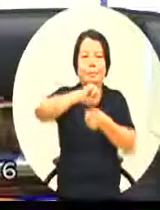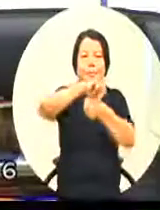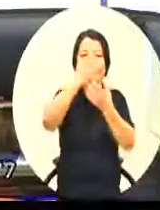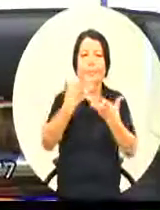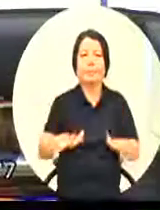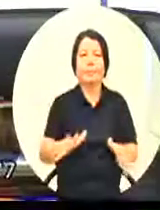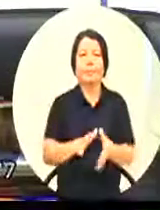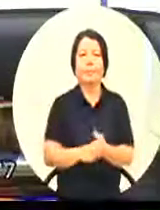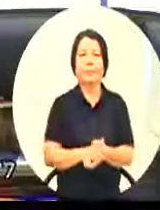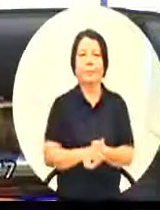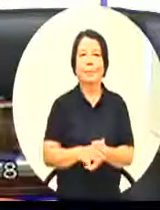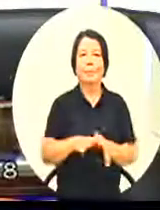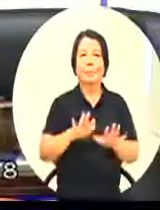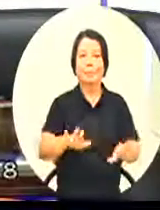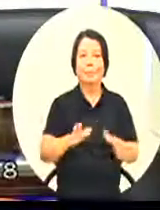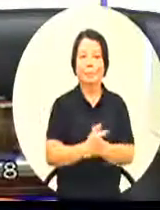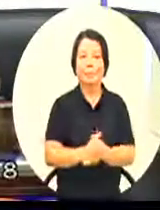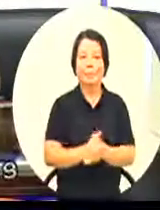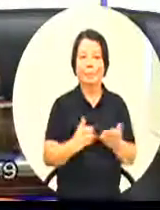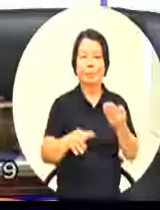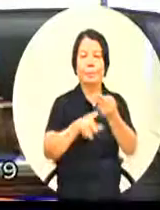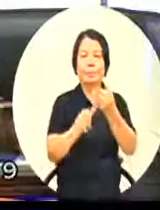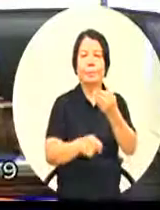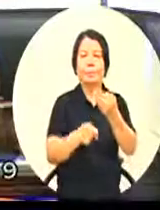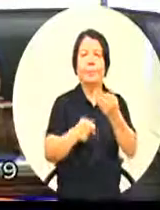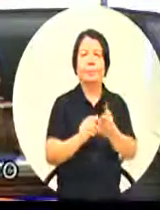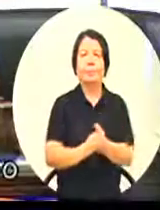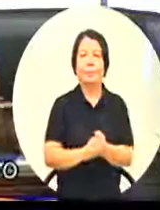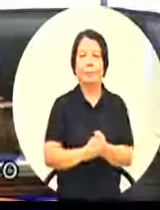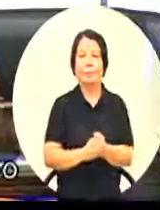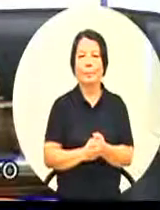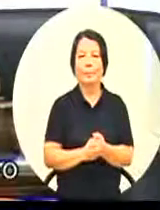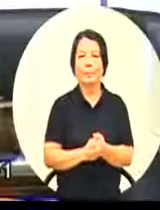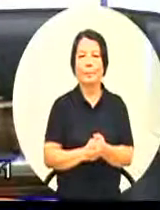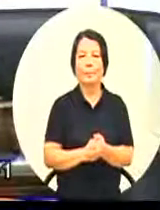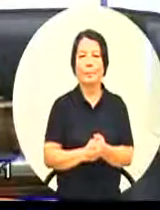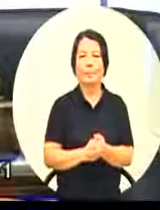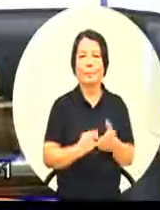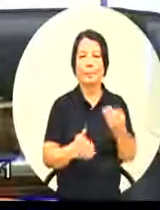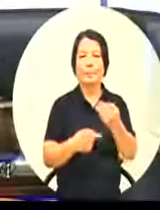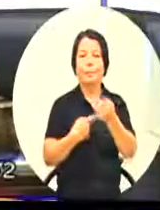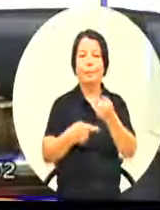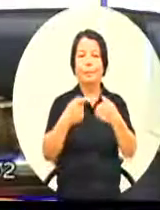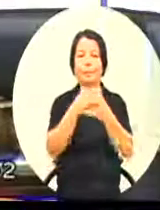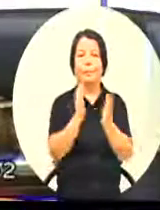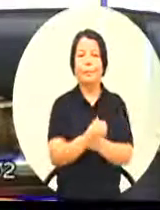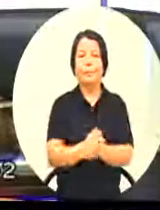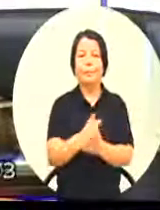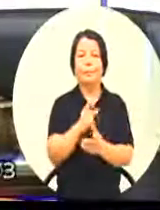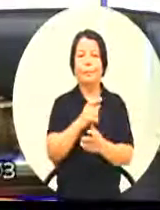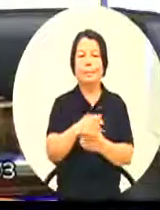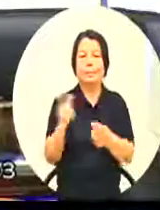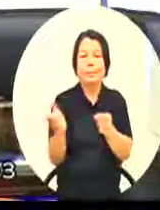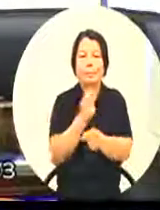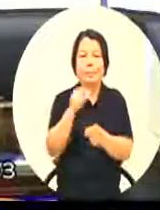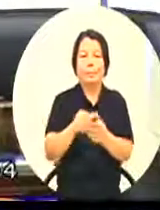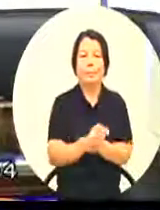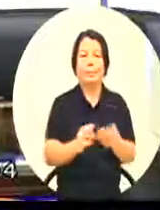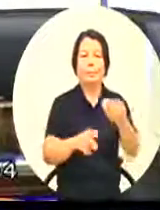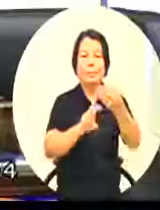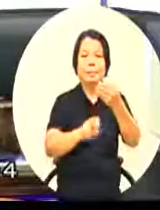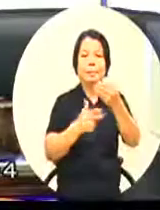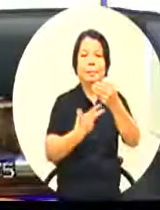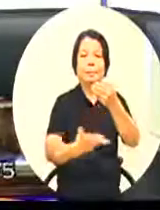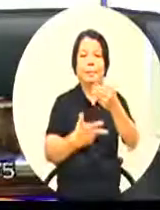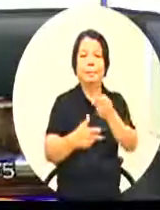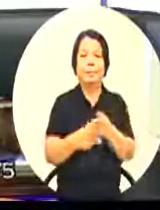哈，啊，就像今年的九月来说，就在914叫一个莫兰蒂台风哦，还有个927的梅